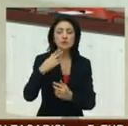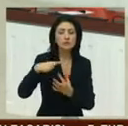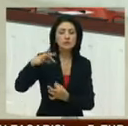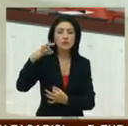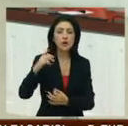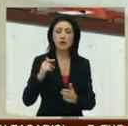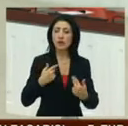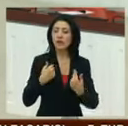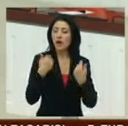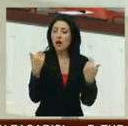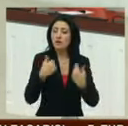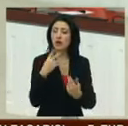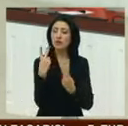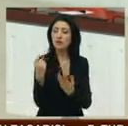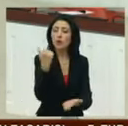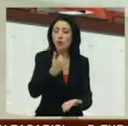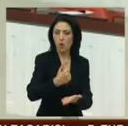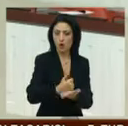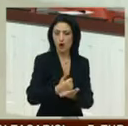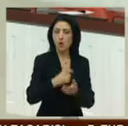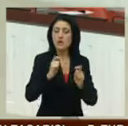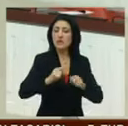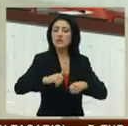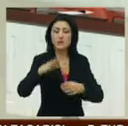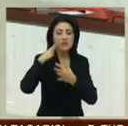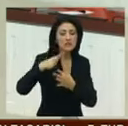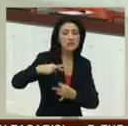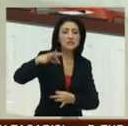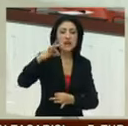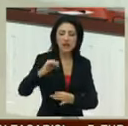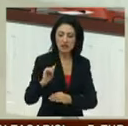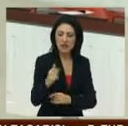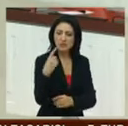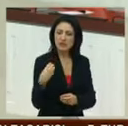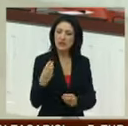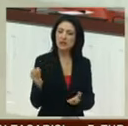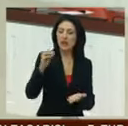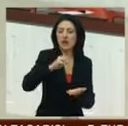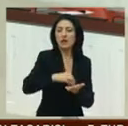tarafından onaylanıyor. Uygulanmayan insanlık değerleri arşivine bir yenisi daha